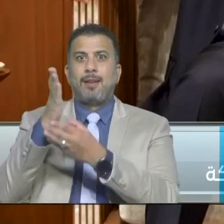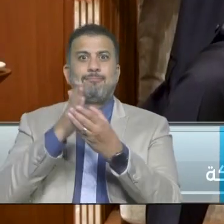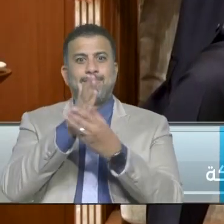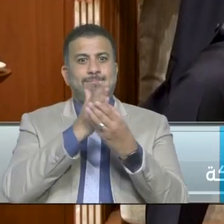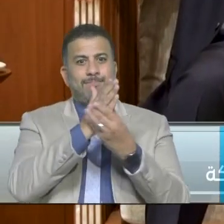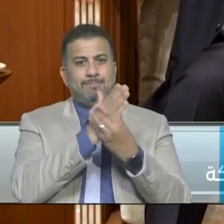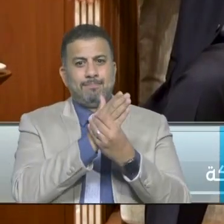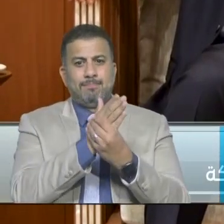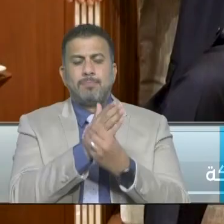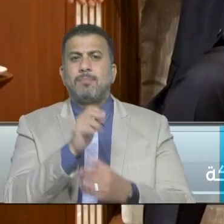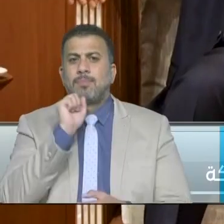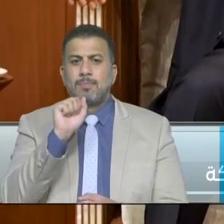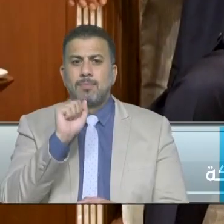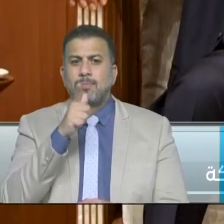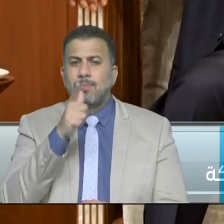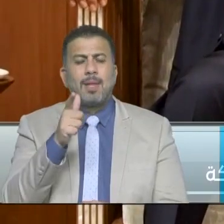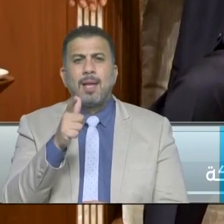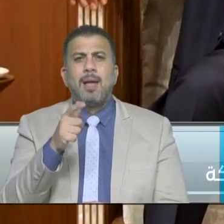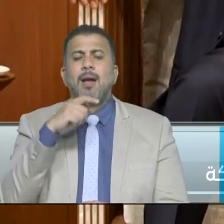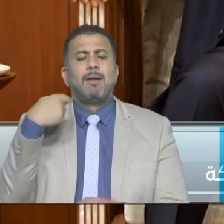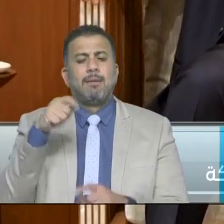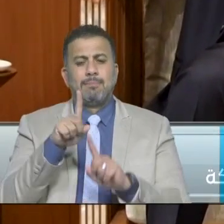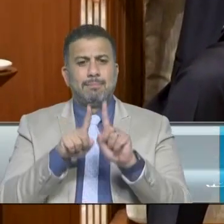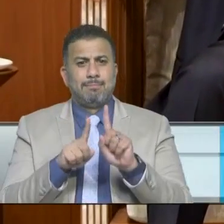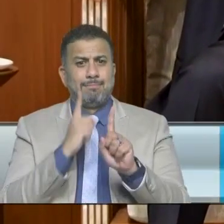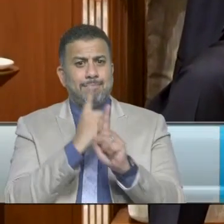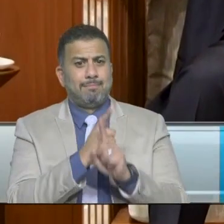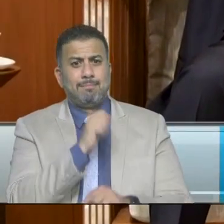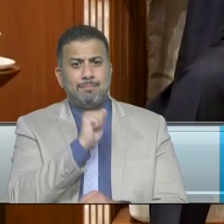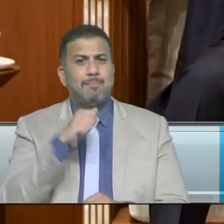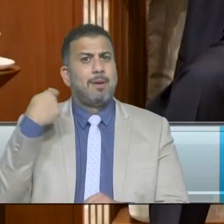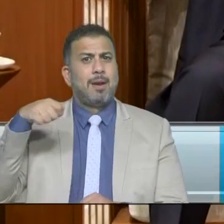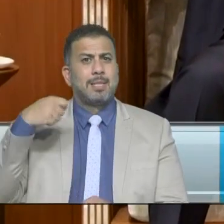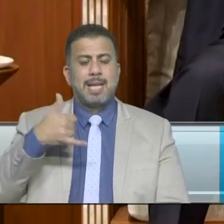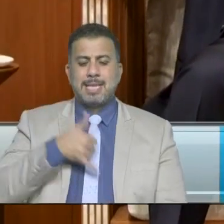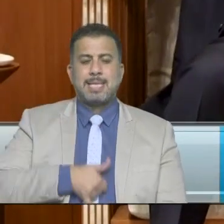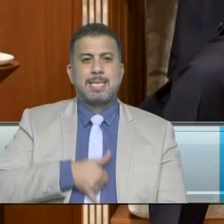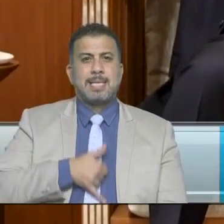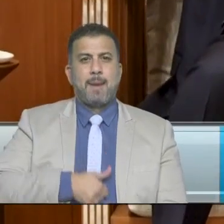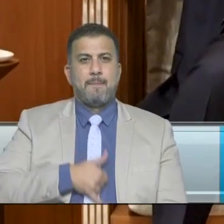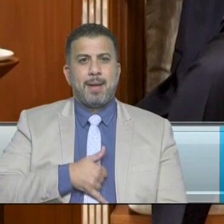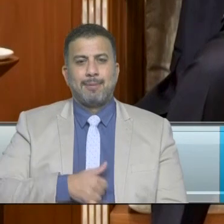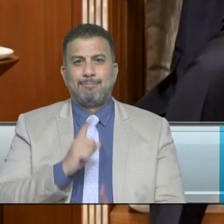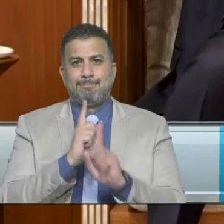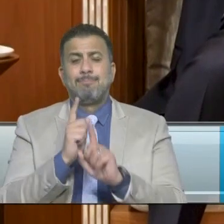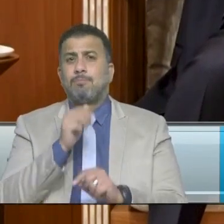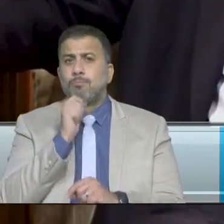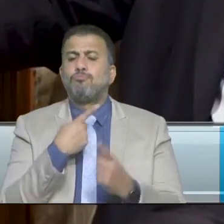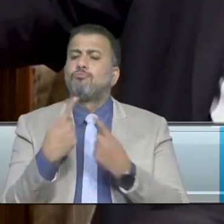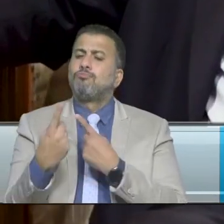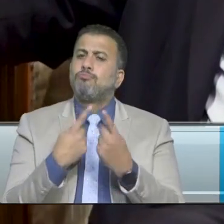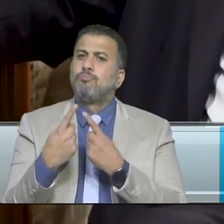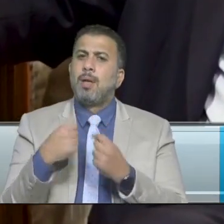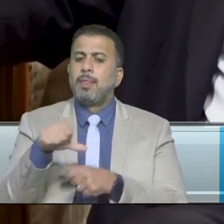الخارجيه معالي عيدروس الزبيدي نائب رئيس مجلس القياده الرئاسي اليمني وذلك على همش اعمال